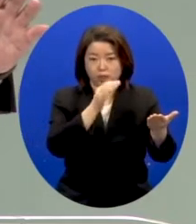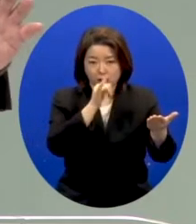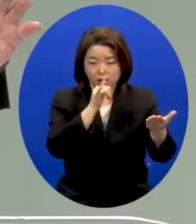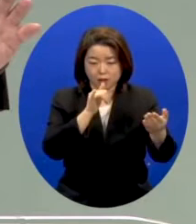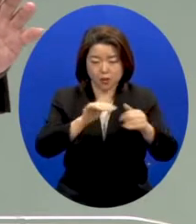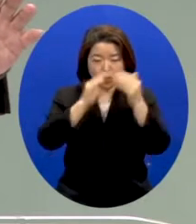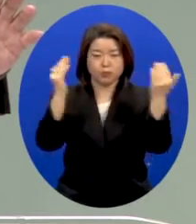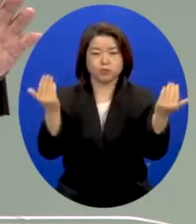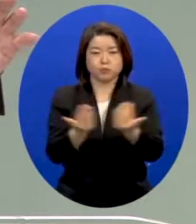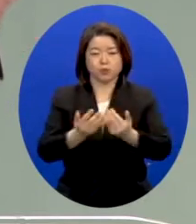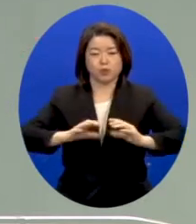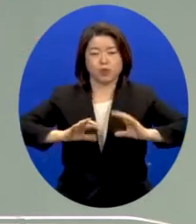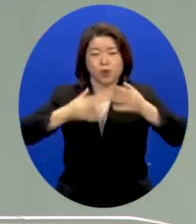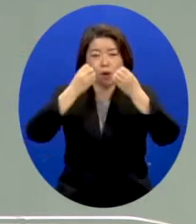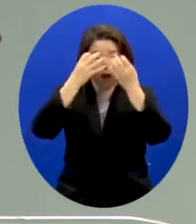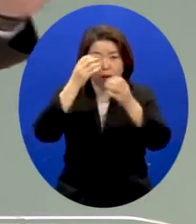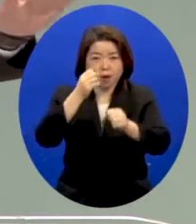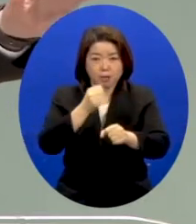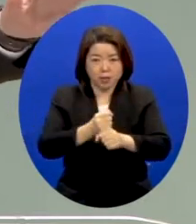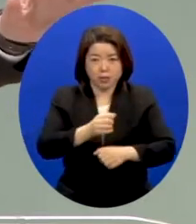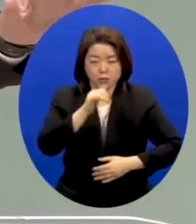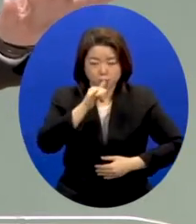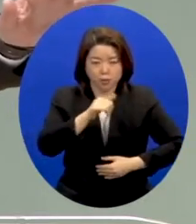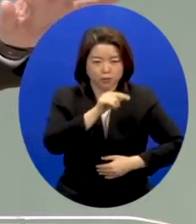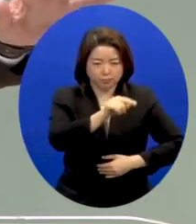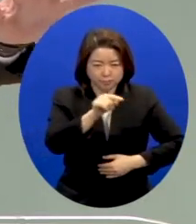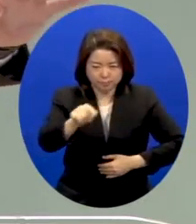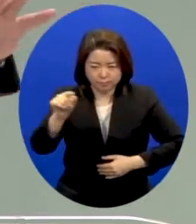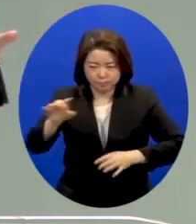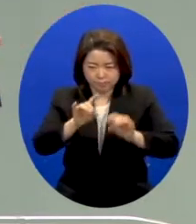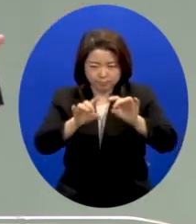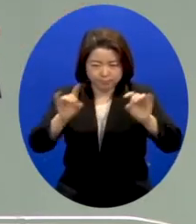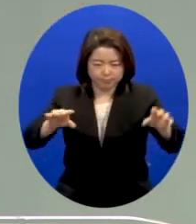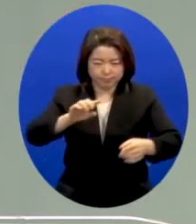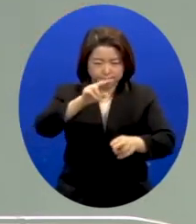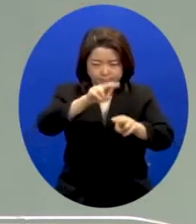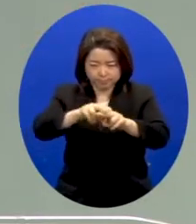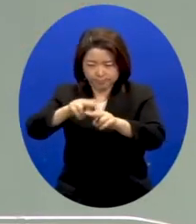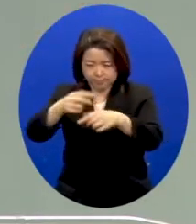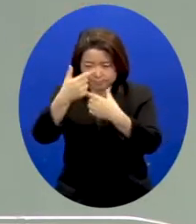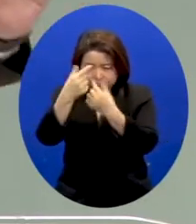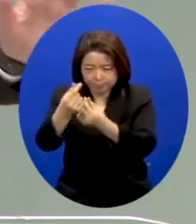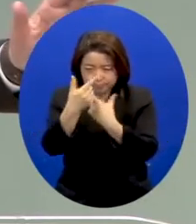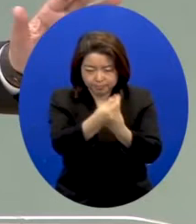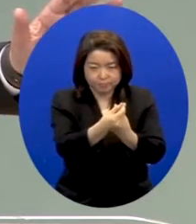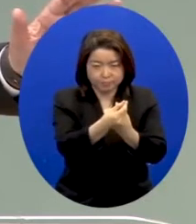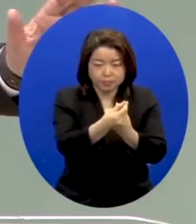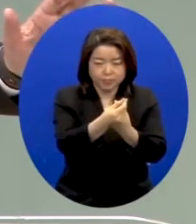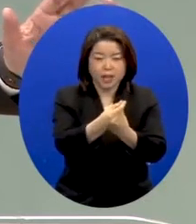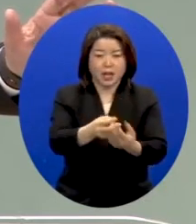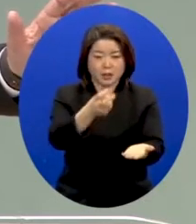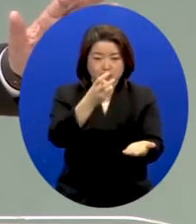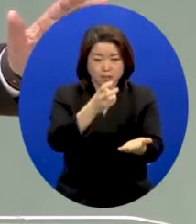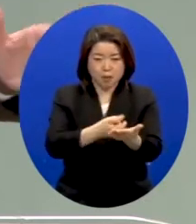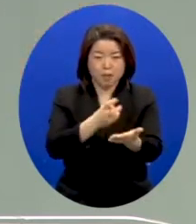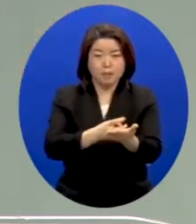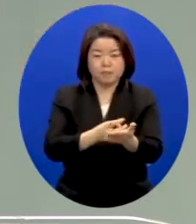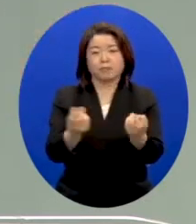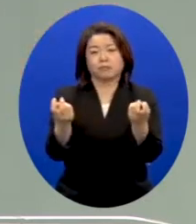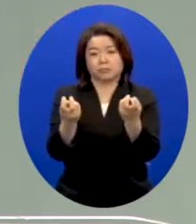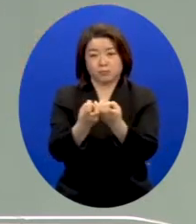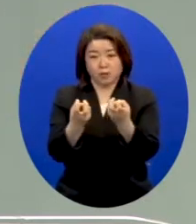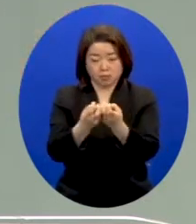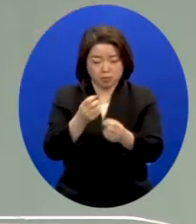우주 만물을 창조하시고 그들이 있을 자리를 정해 주시고 그 드리운 운행하는 법칙도 정해 드셨어요